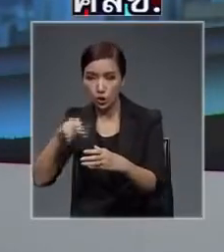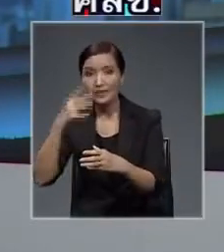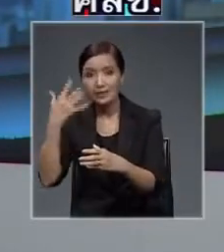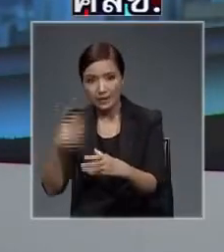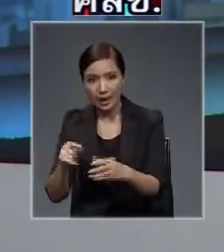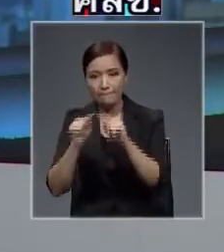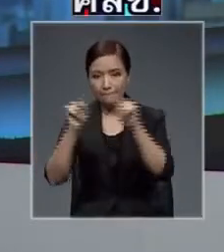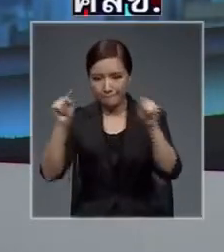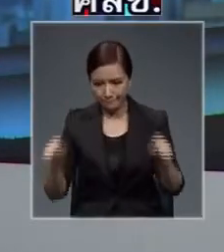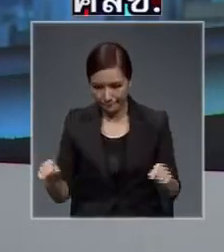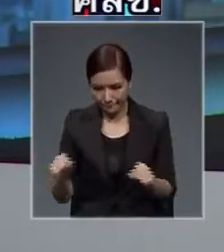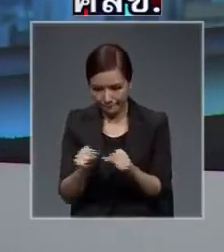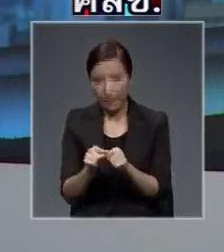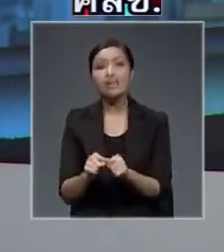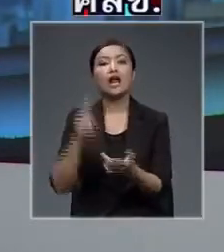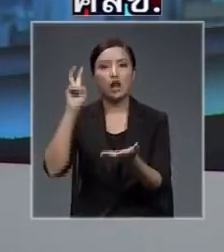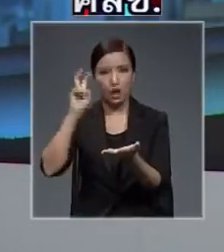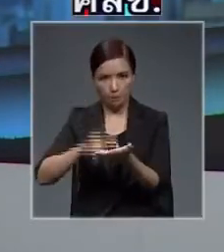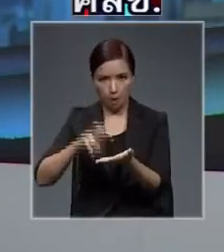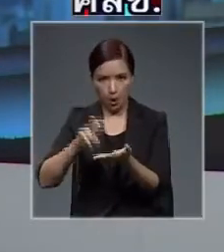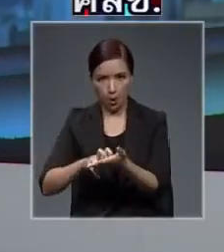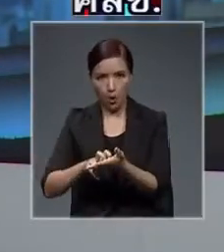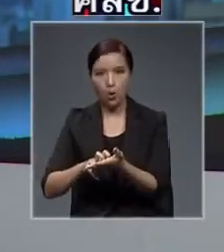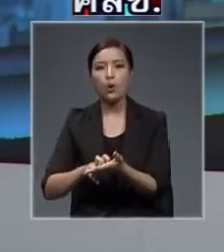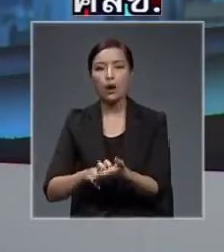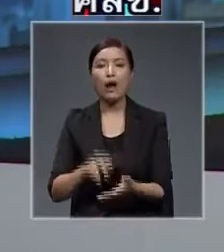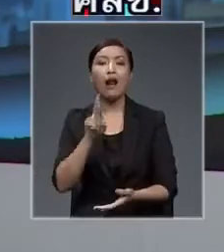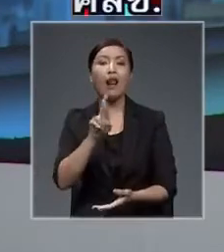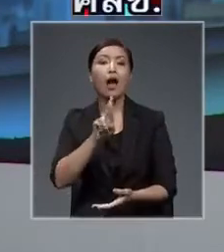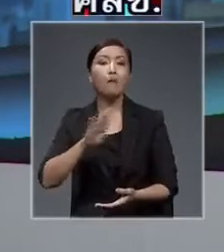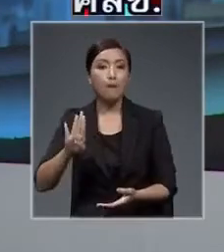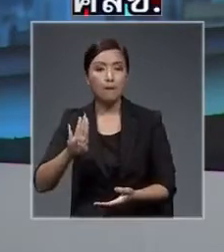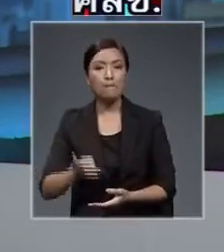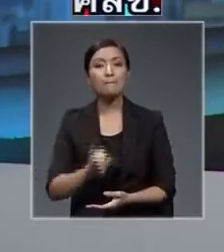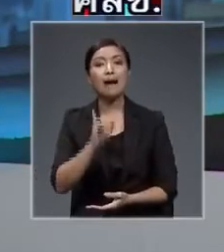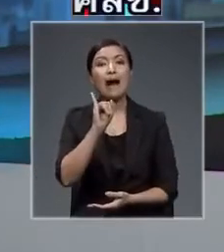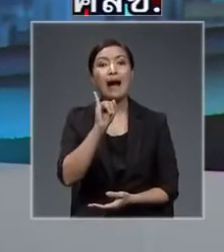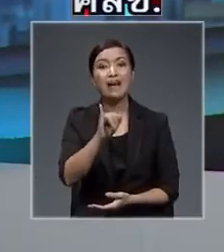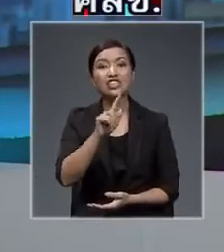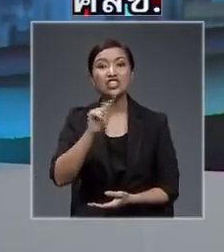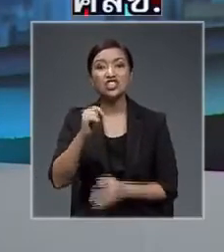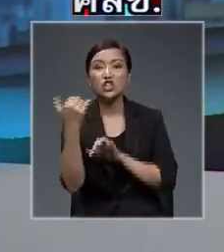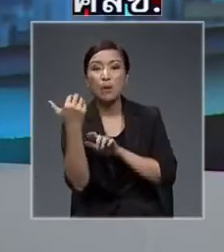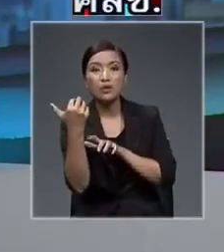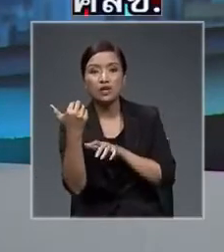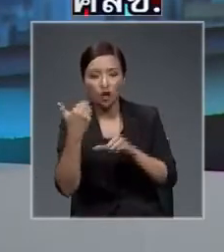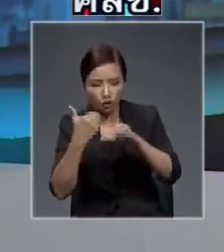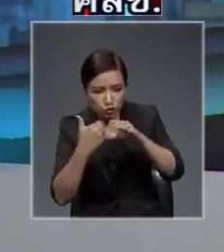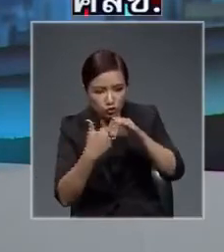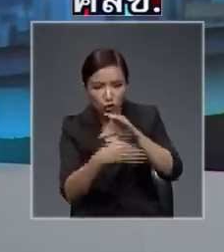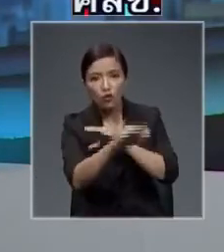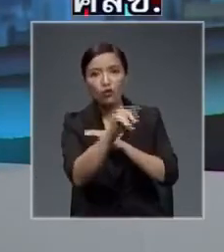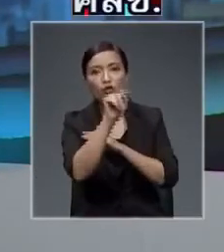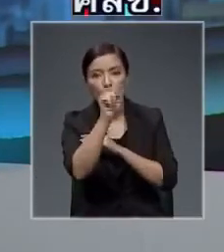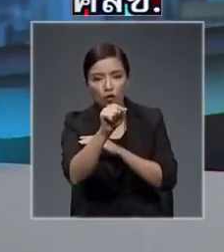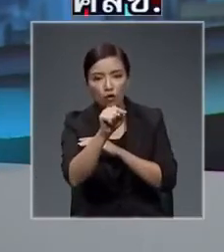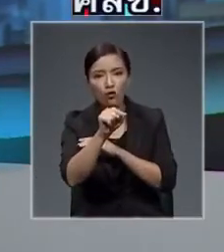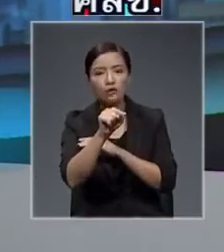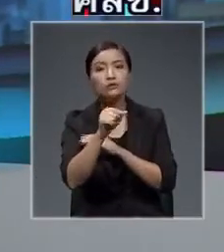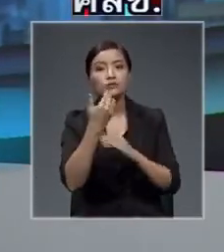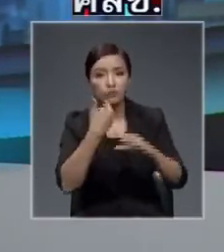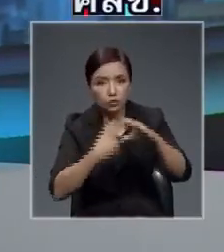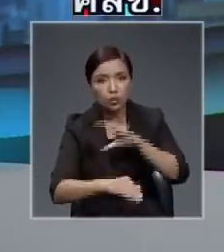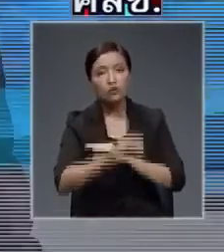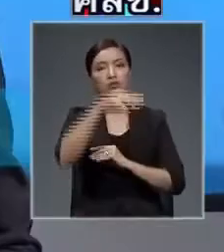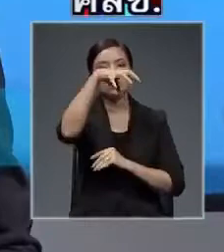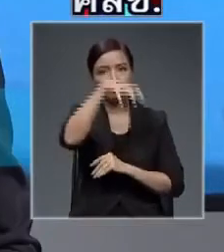รับรองการตรวจสภาพเนี่ยค่ะส่งผ่านระบบIT ระบบคอมพิวเตอร์นะคะเข้าไปที่ส